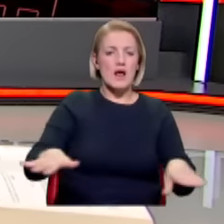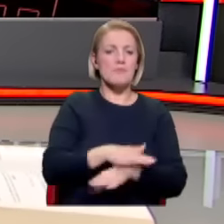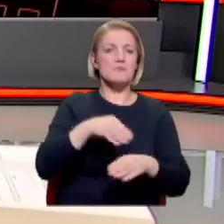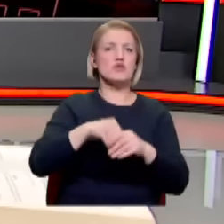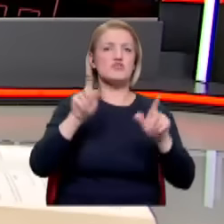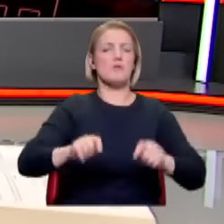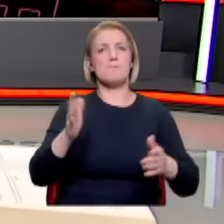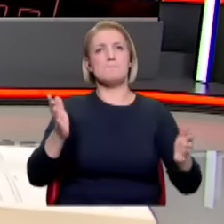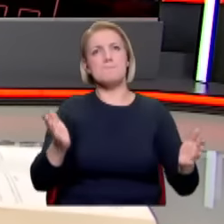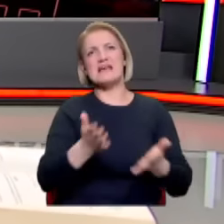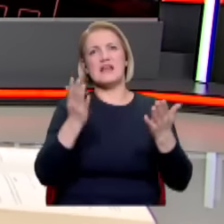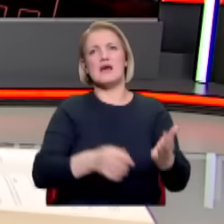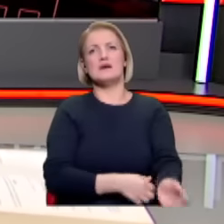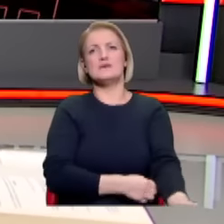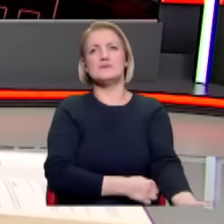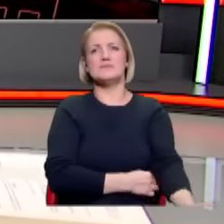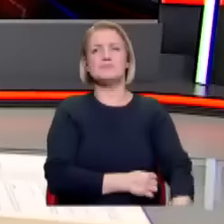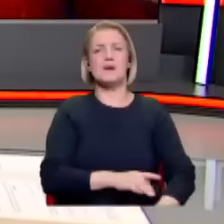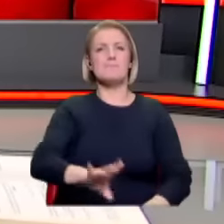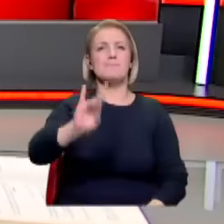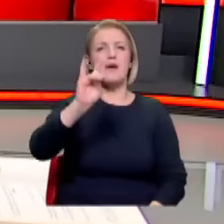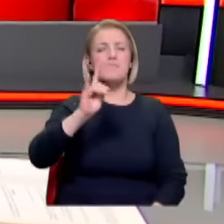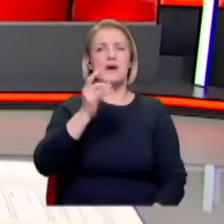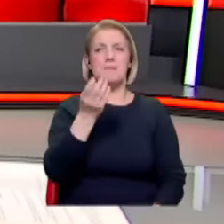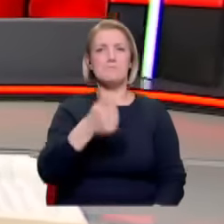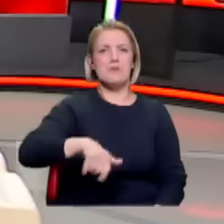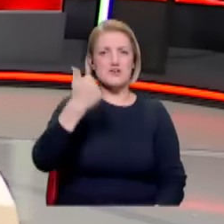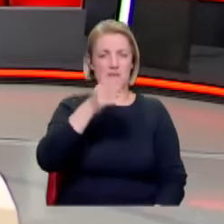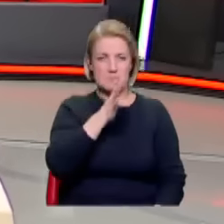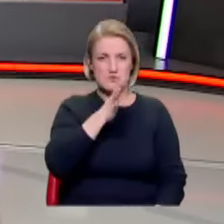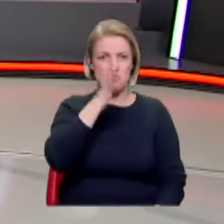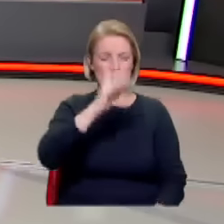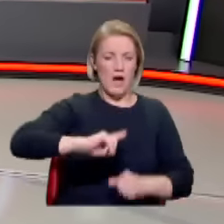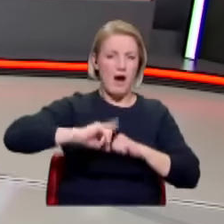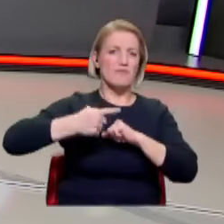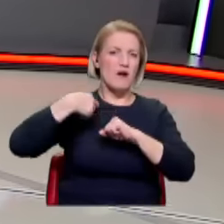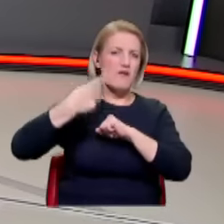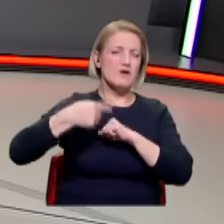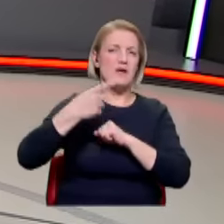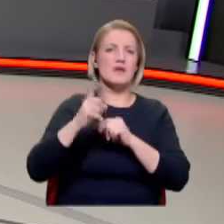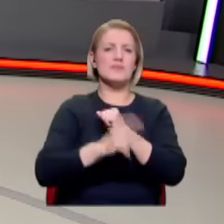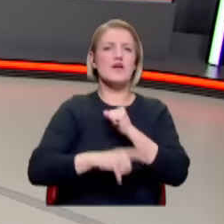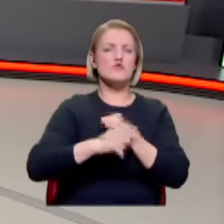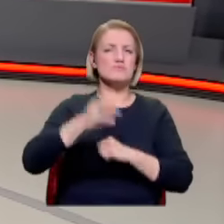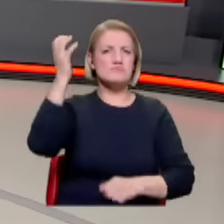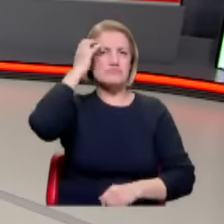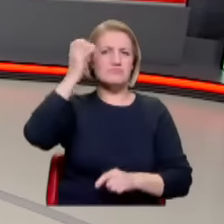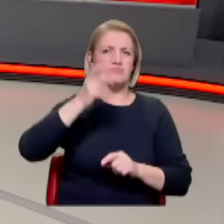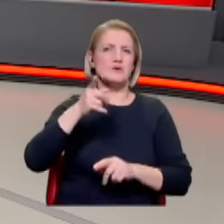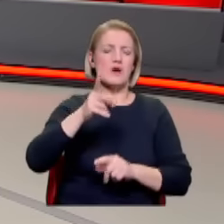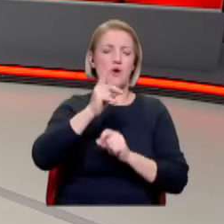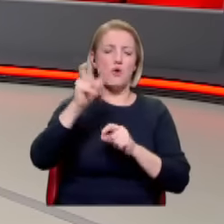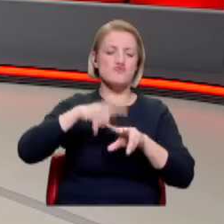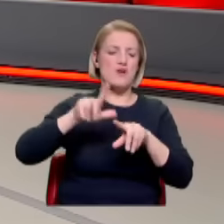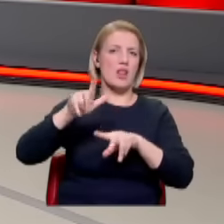için yapıyorlar. Mesela MHP lideri Devlet Bahçeli biliyorsunuz haftalardır tekrarlıyor. Terörist başı üzerinden terörsüz Türkiye